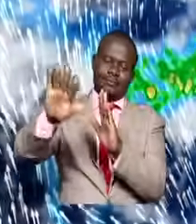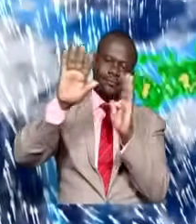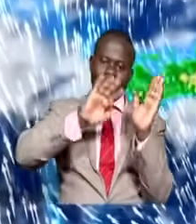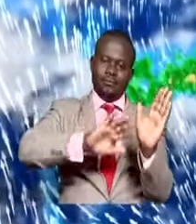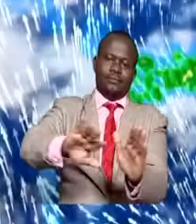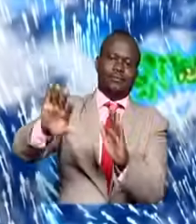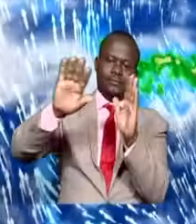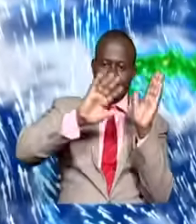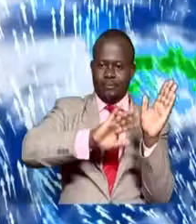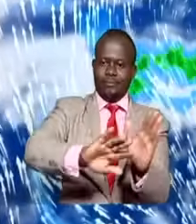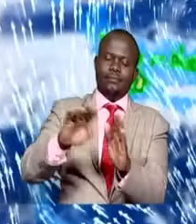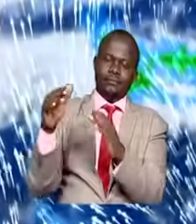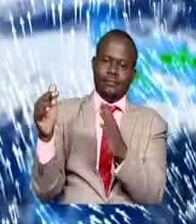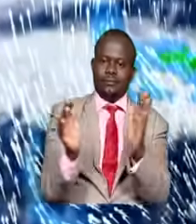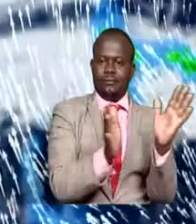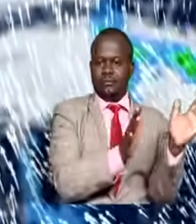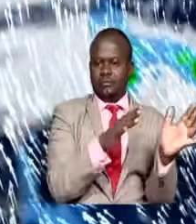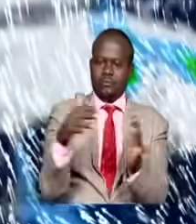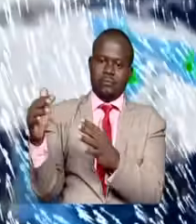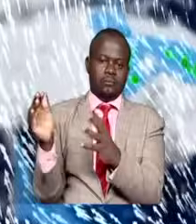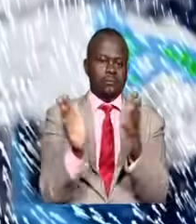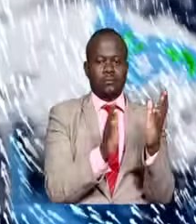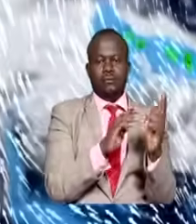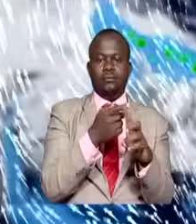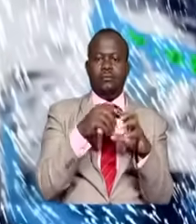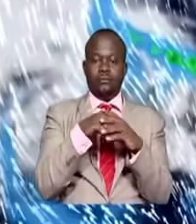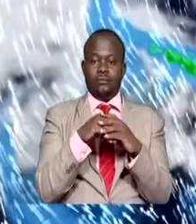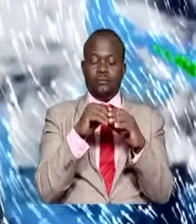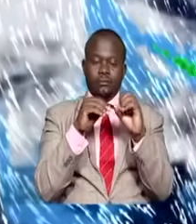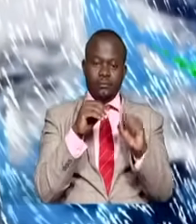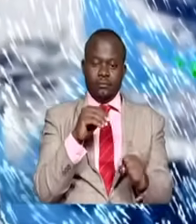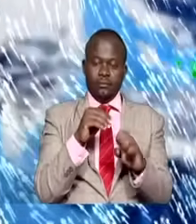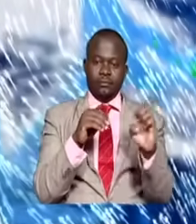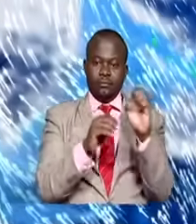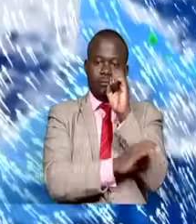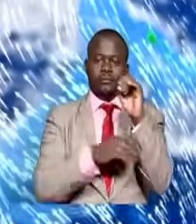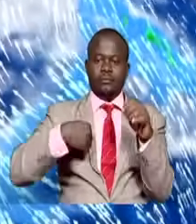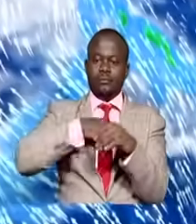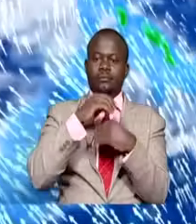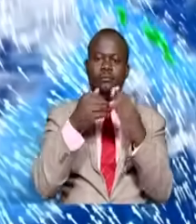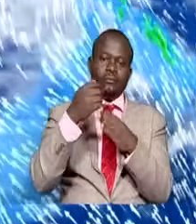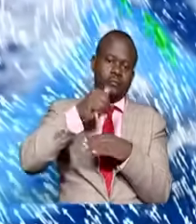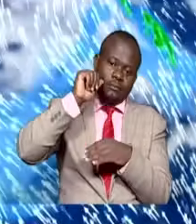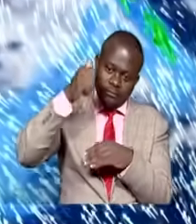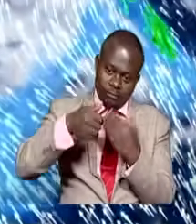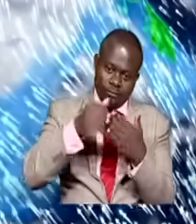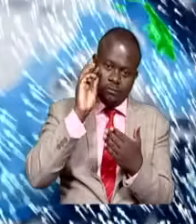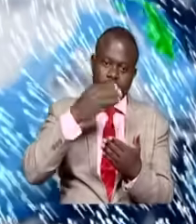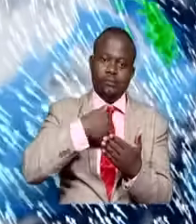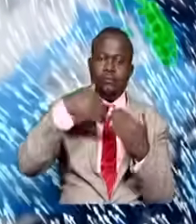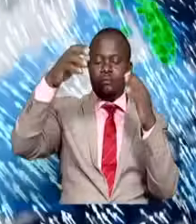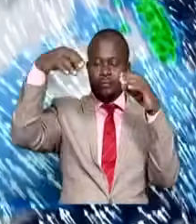iho ituruka mu majyepfo y'uburasirazuba bw'igihugu cyacu biteganyijwe ko kandi ku munsi w'ejo aribwo tuzagira